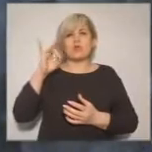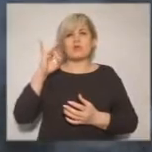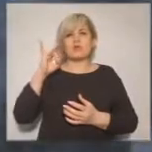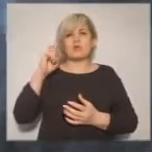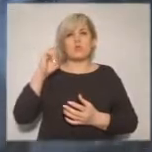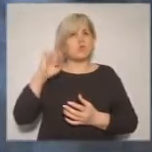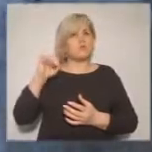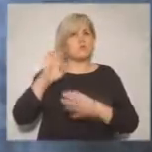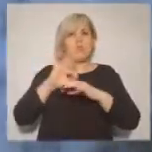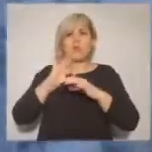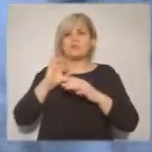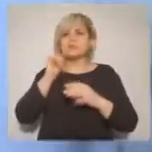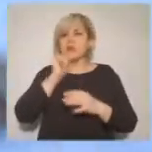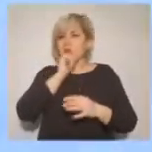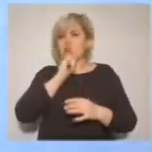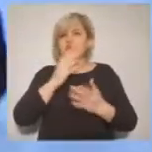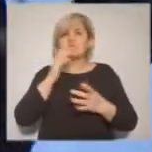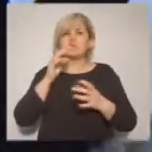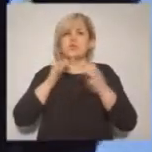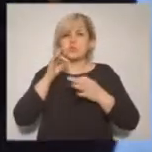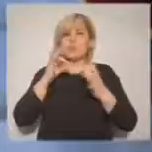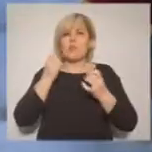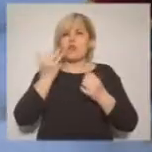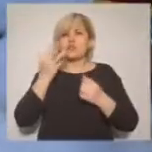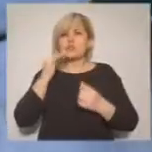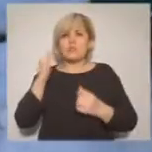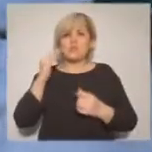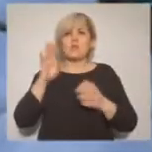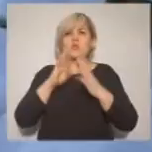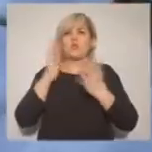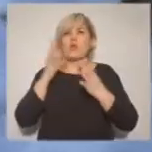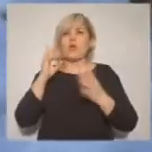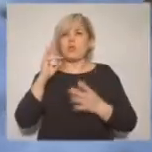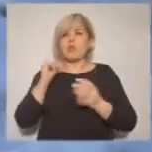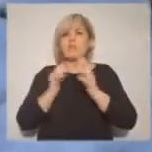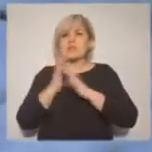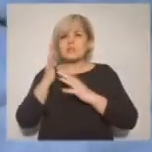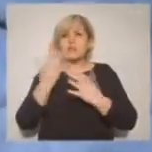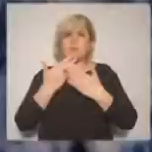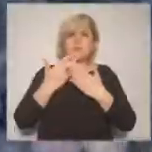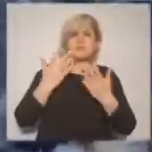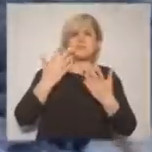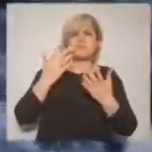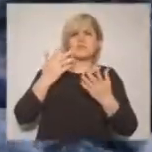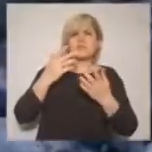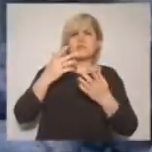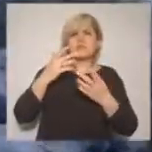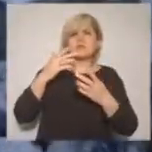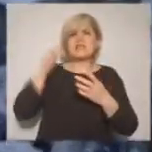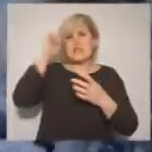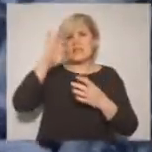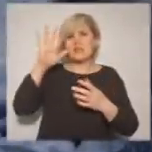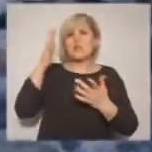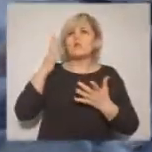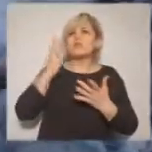если судить по количеству мифов, которыми она обросла. Например, среди представителей коренного населения Севера бытует мнение, что эпистархи не причиняют